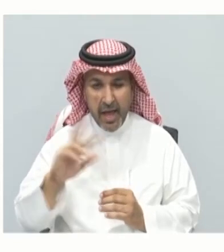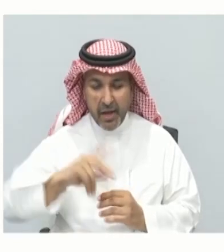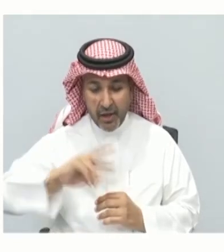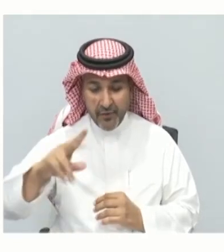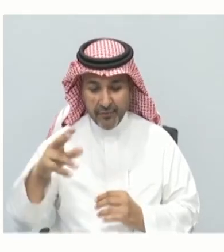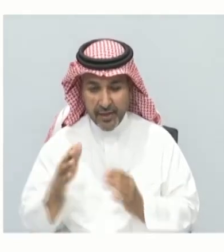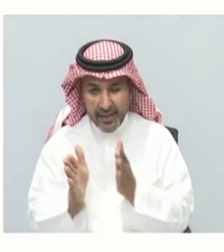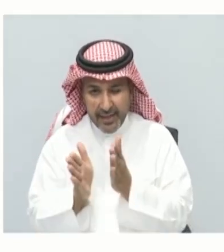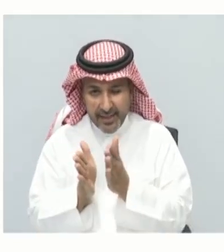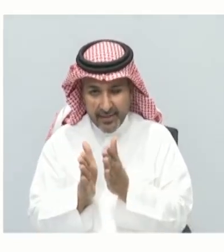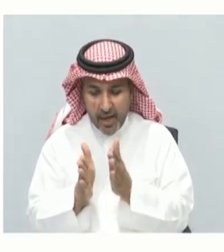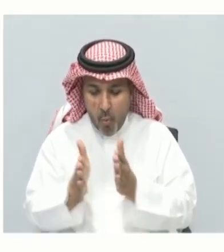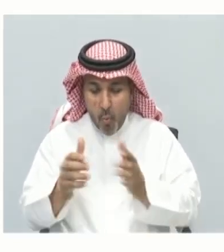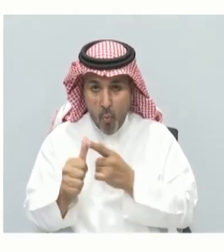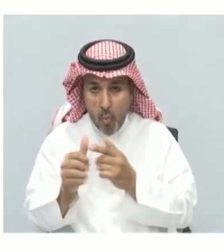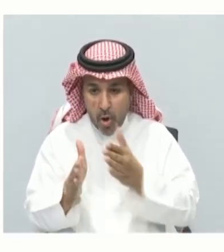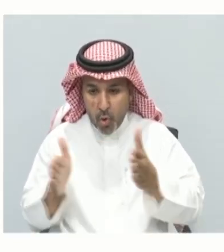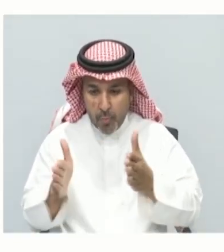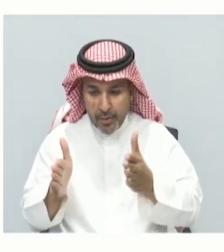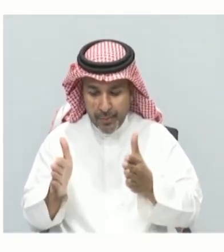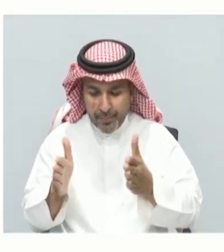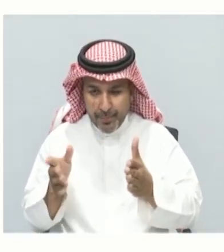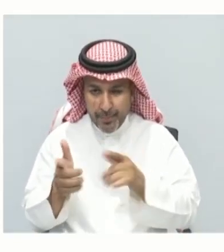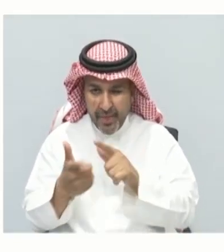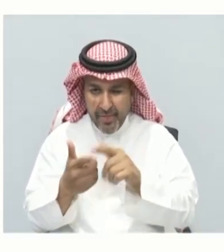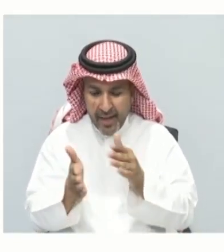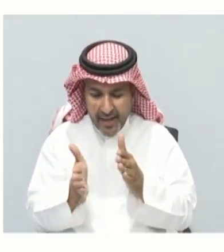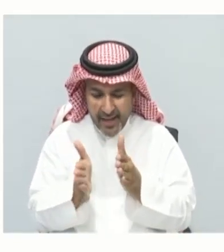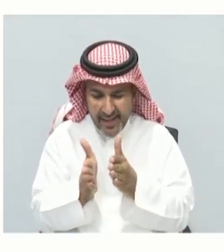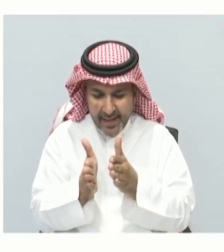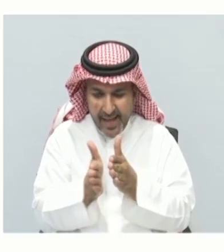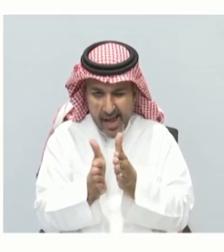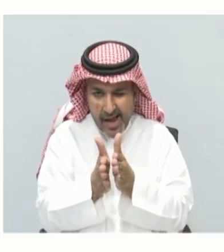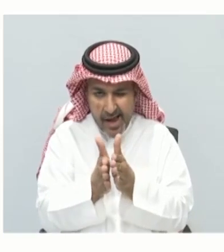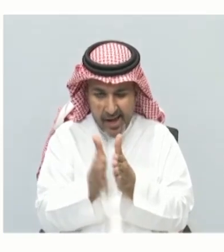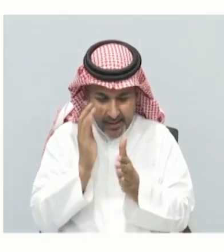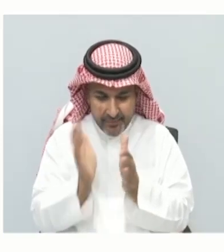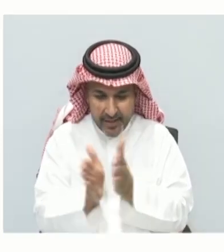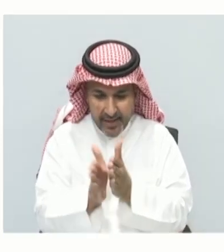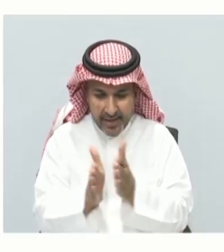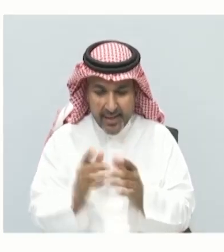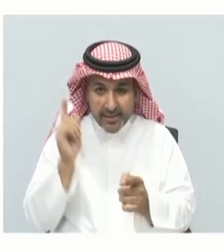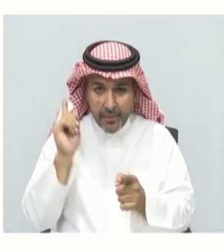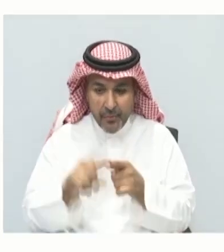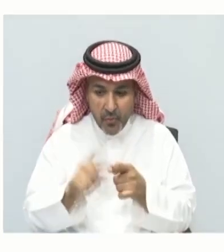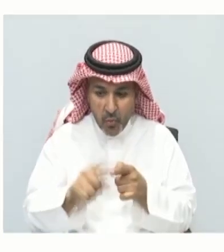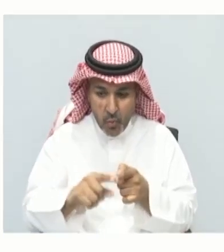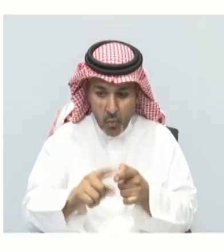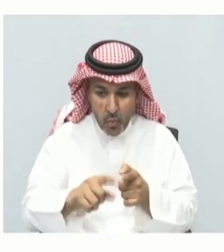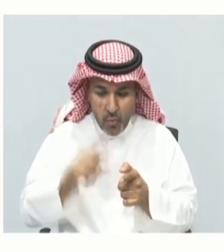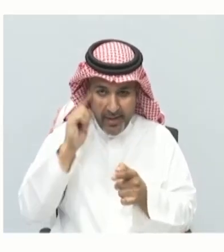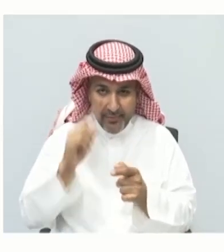تقل تقل تقل تقل تقل مما يدل على ان المسافه هنا قلت اثناء الحركه اي